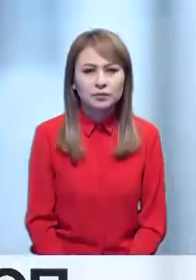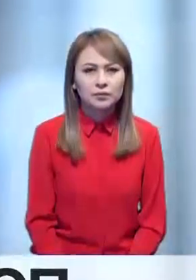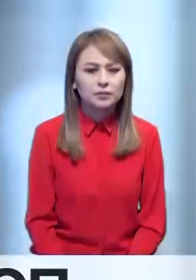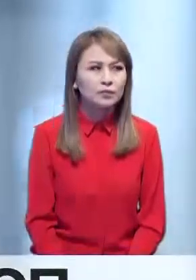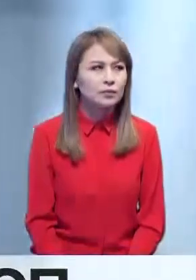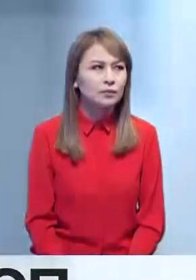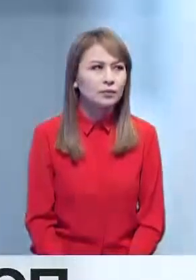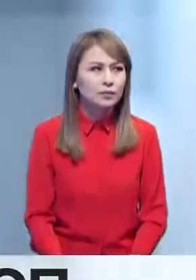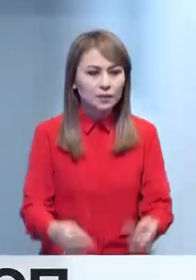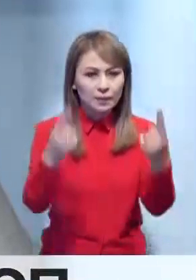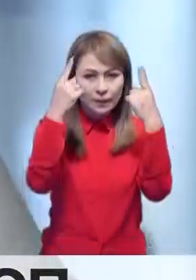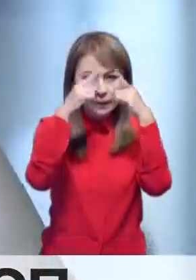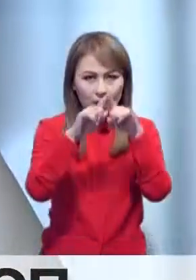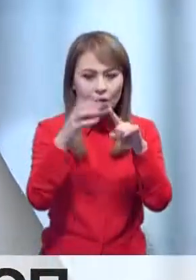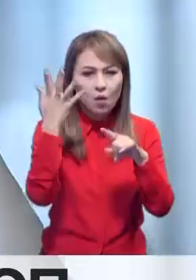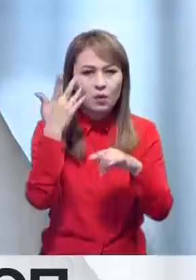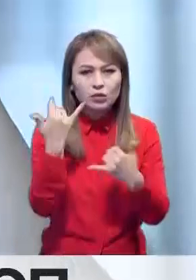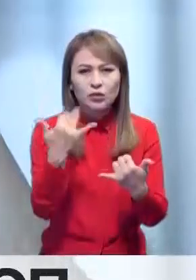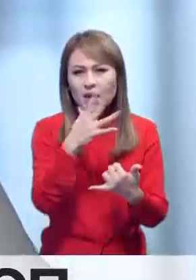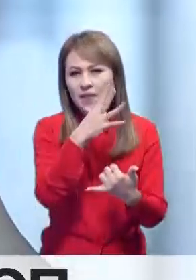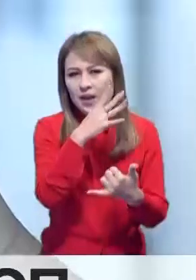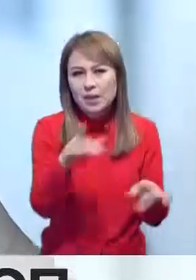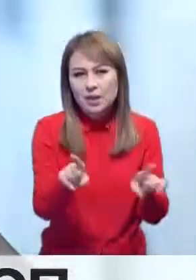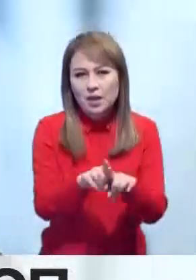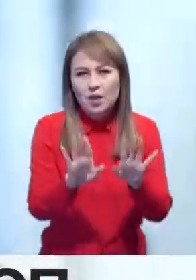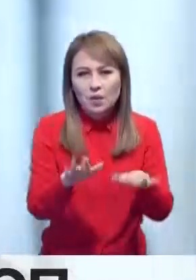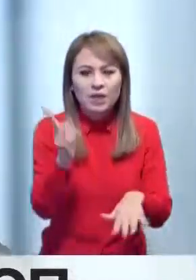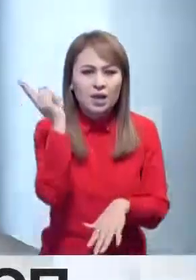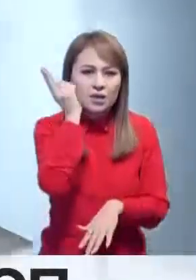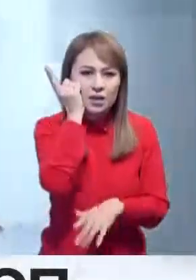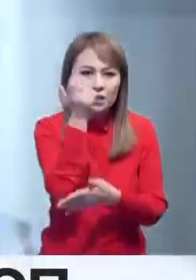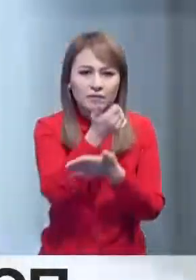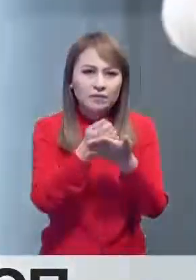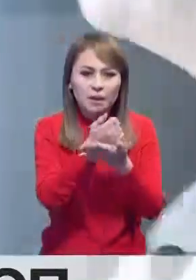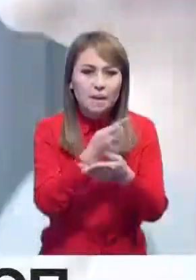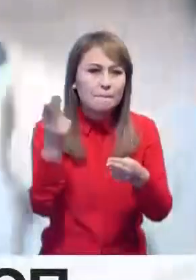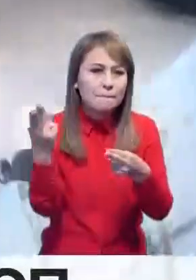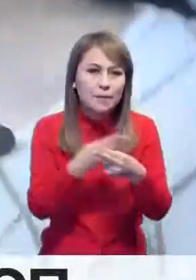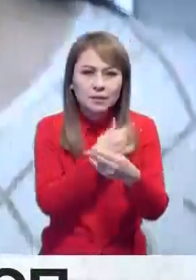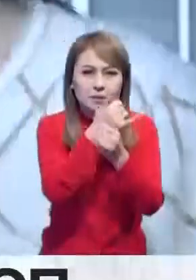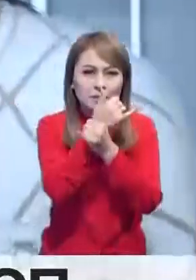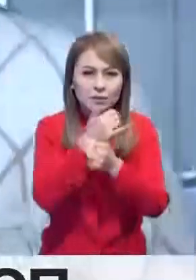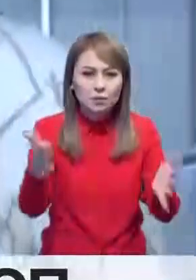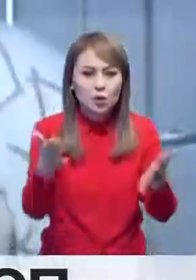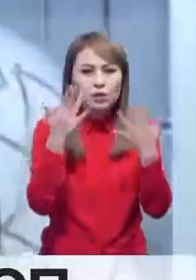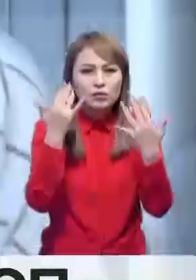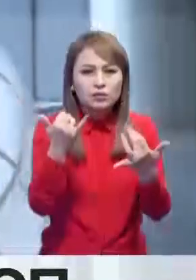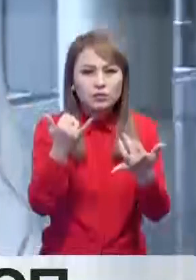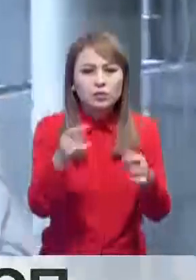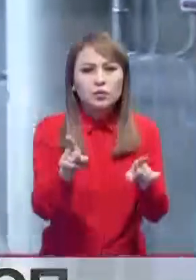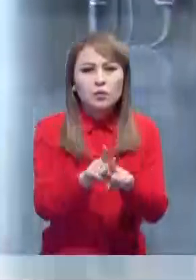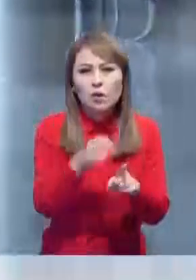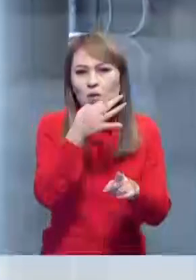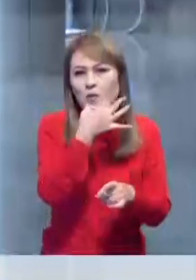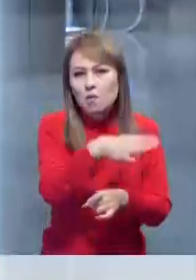Техника мен технология қарыштап дамыған заманда өмірімізді ұялы телефонсыз елестету қиын. Сымсыз құрылғы кез